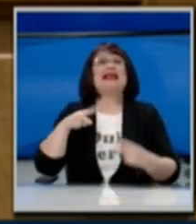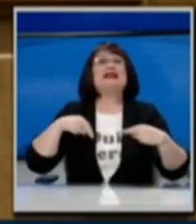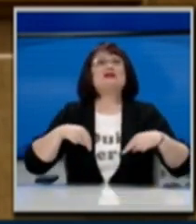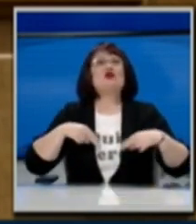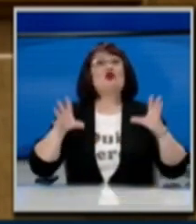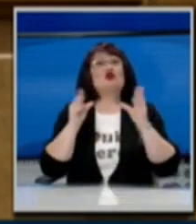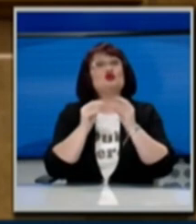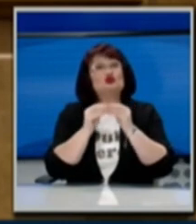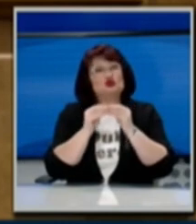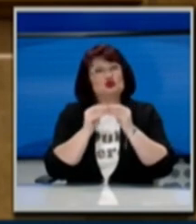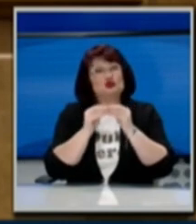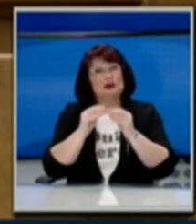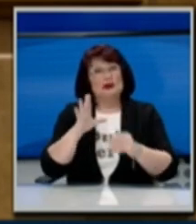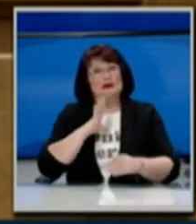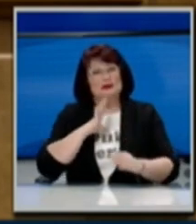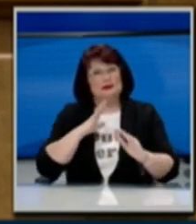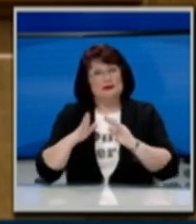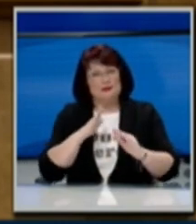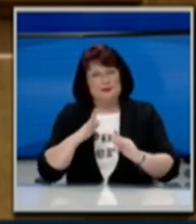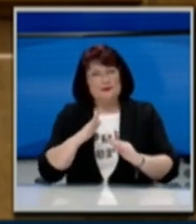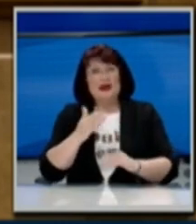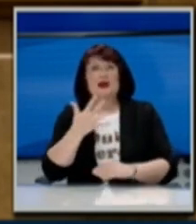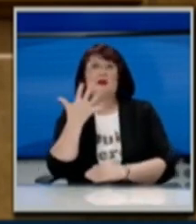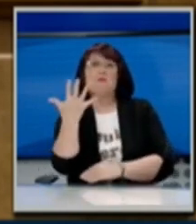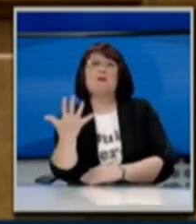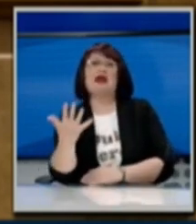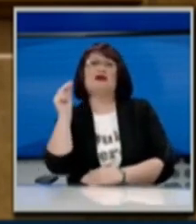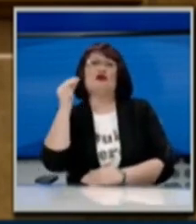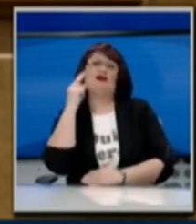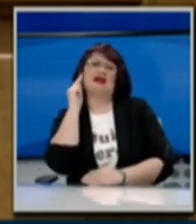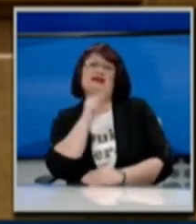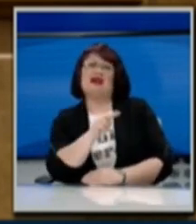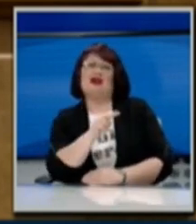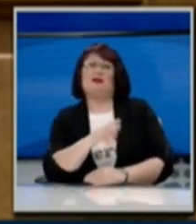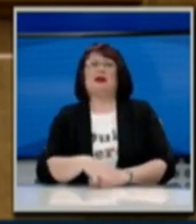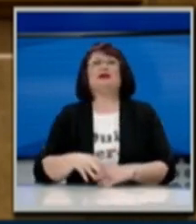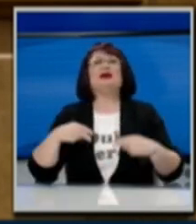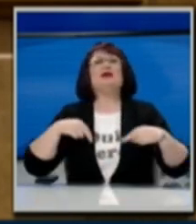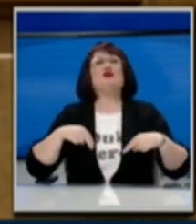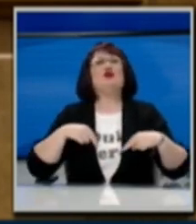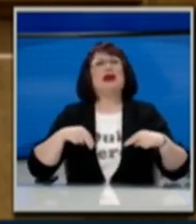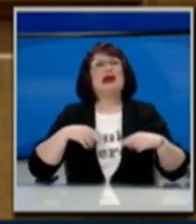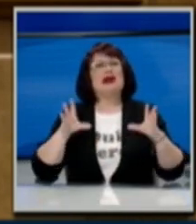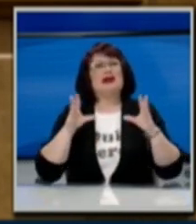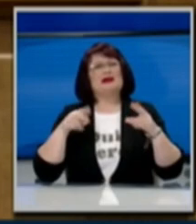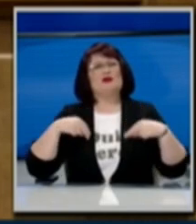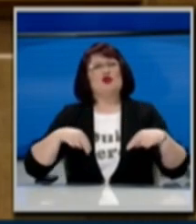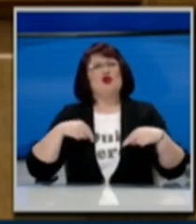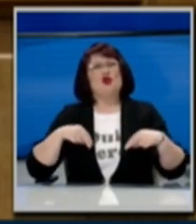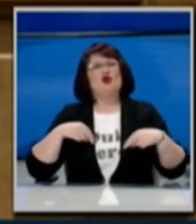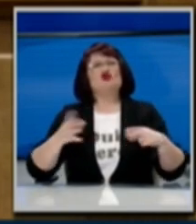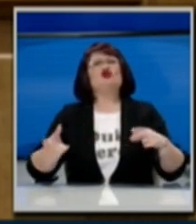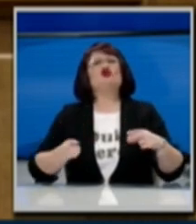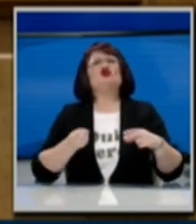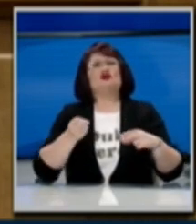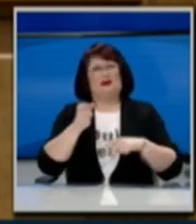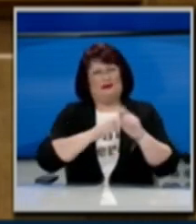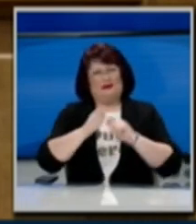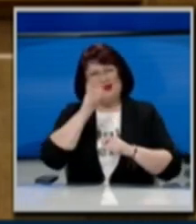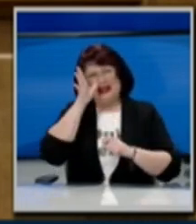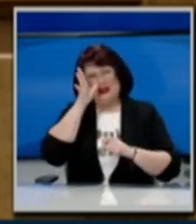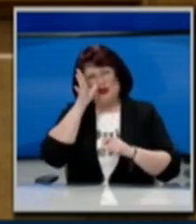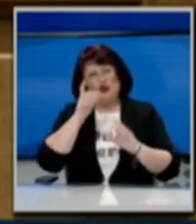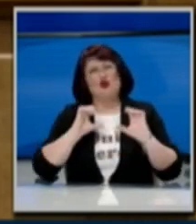Δημοκρατίας. Η κυρία Ζαχαράκη, Υπουργός Κοινωνικής Συνοχής και Οικογένειας, νεότευκτου